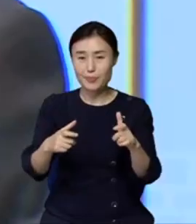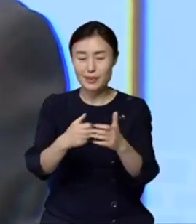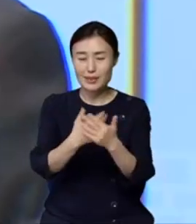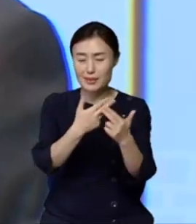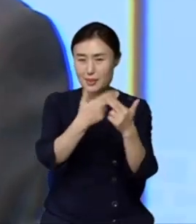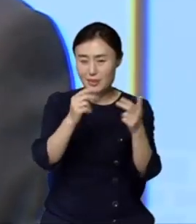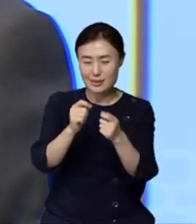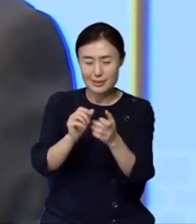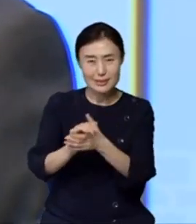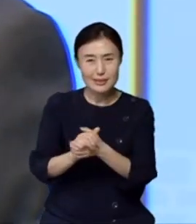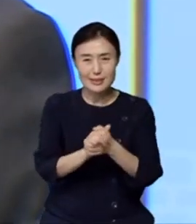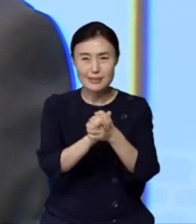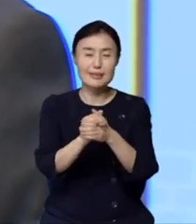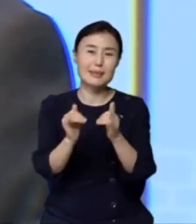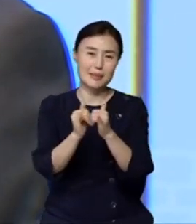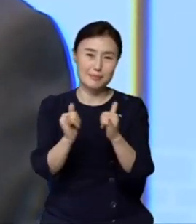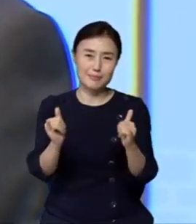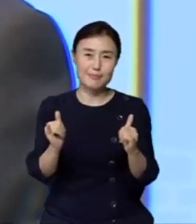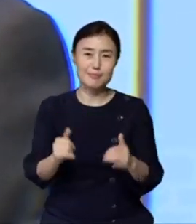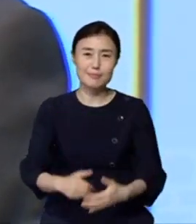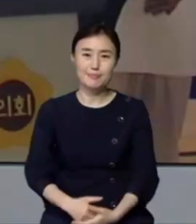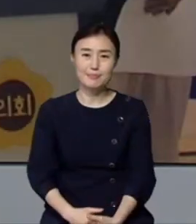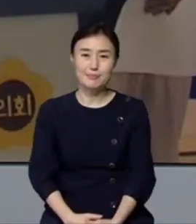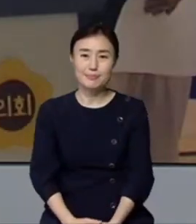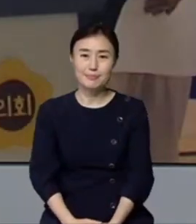친명계로 알려져 있습니다.